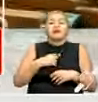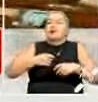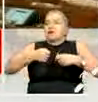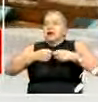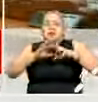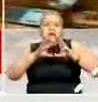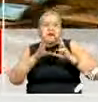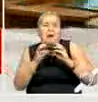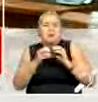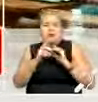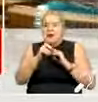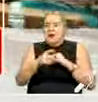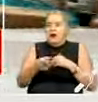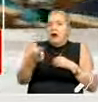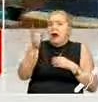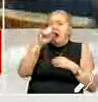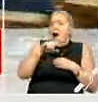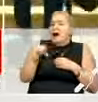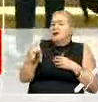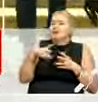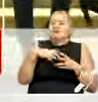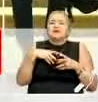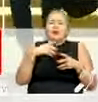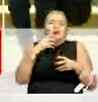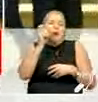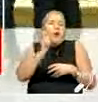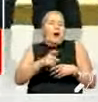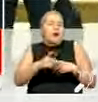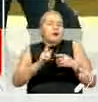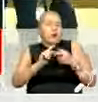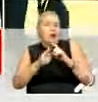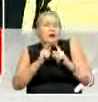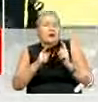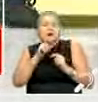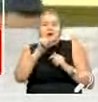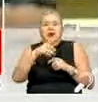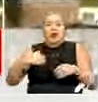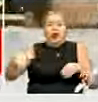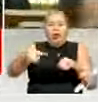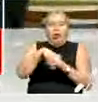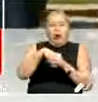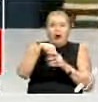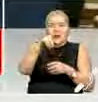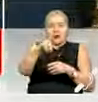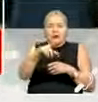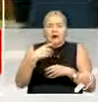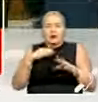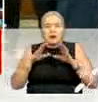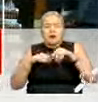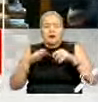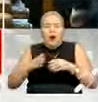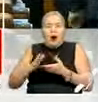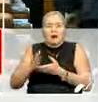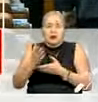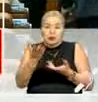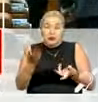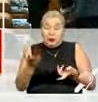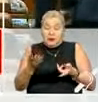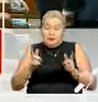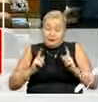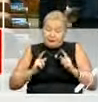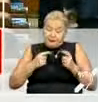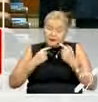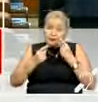a altora din zona de clientelă politică. Deci ne așteptăm la dezbateri aprinse aici, însă la